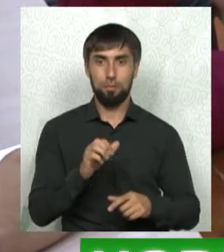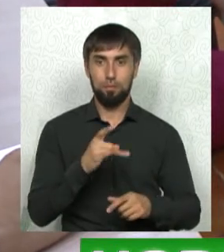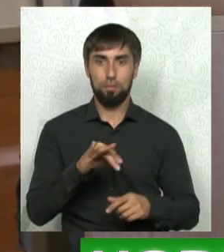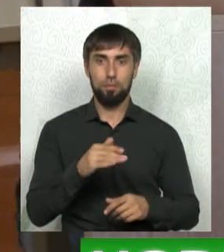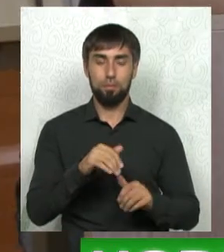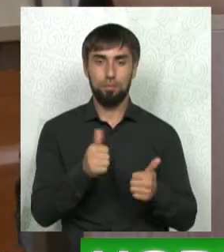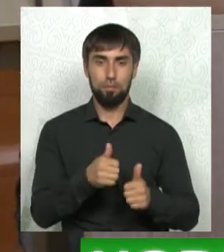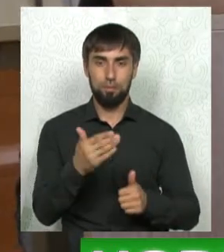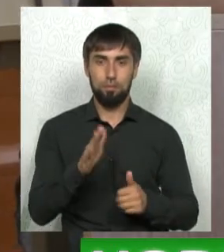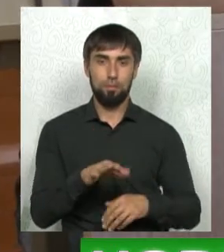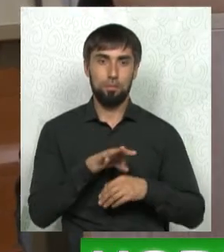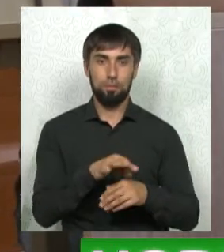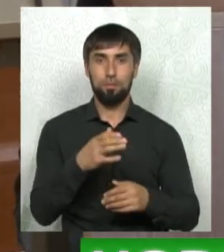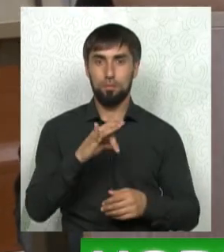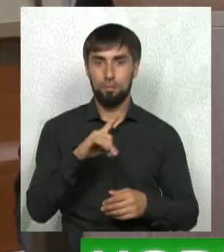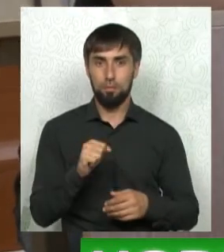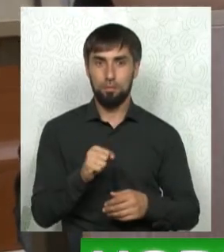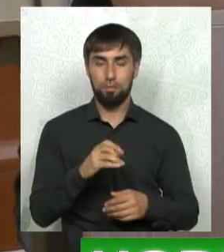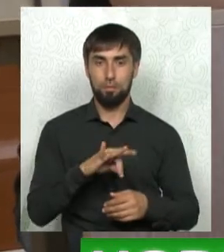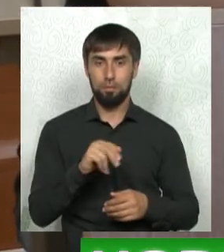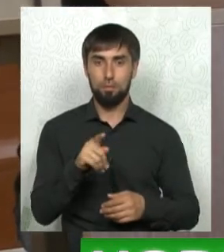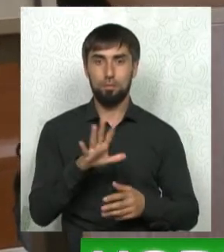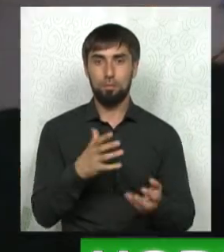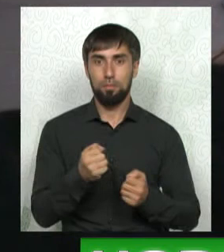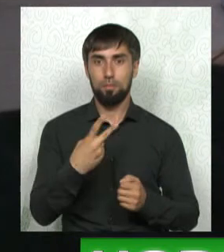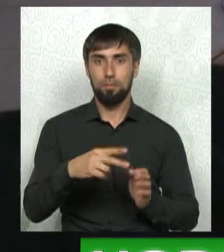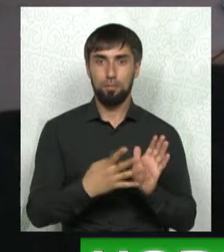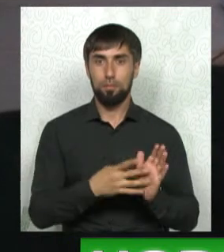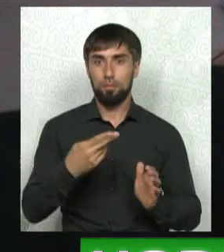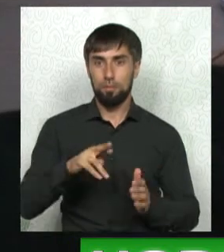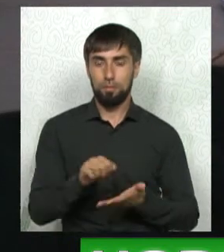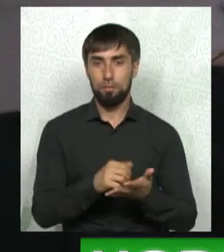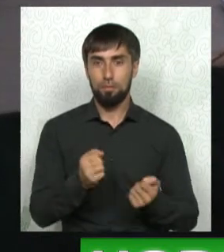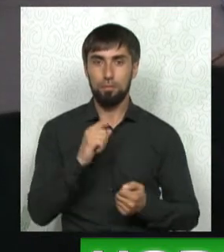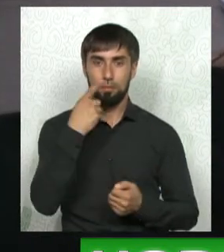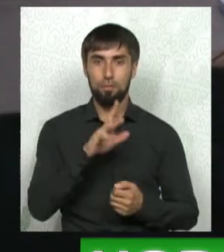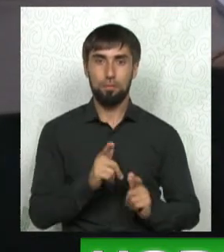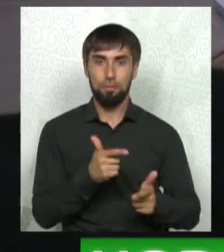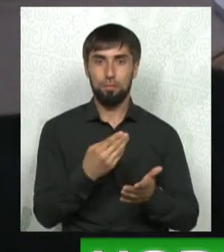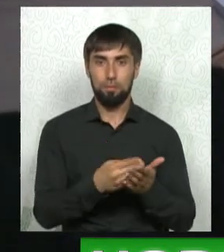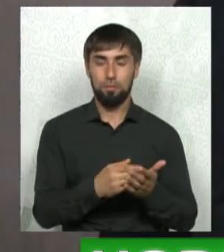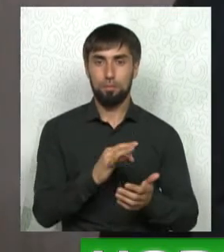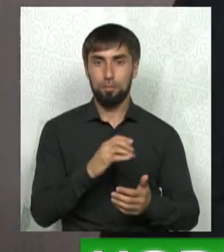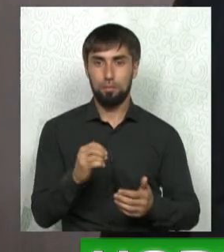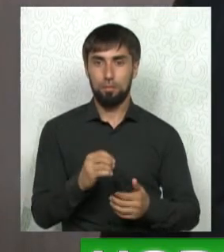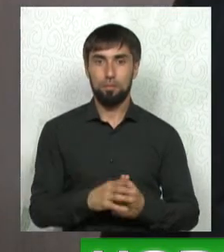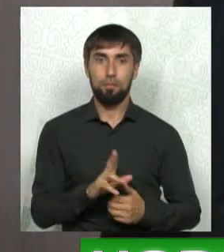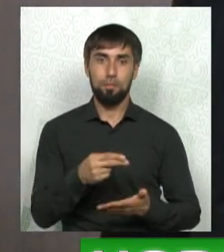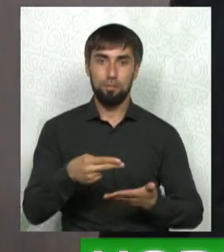формы бакалавриата пройдет в среду. Прием документов продлится до 29 июля для лиц, поступающих на бюджетной основе, а